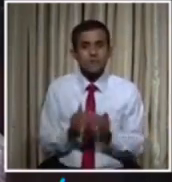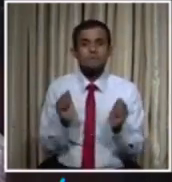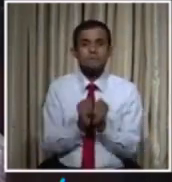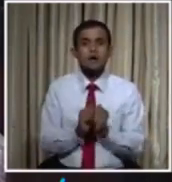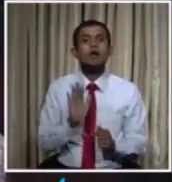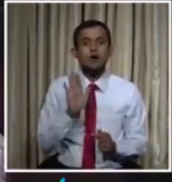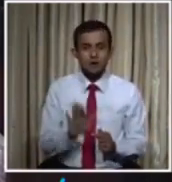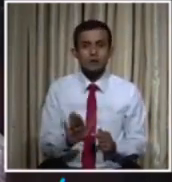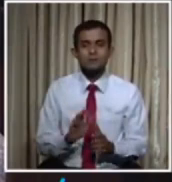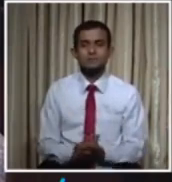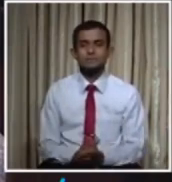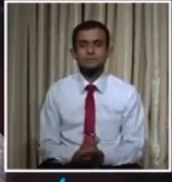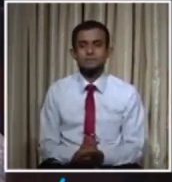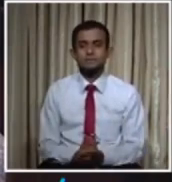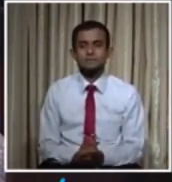ඕන.